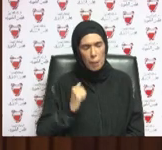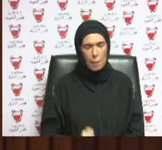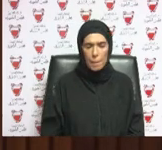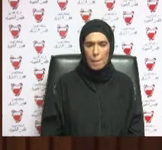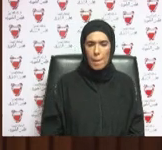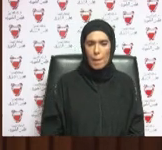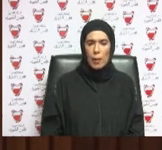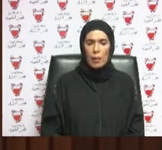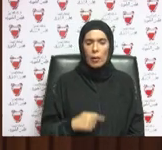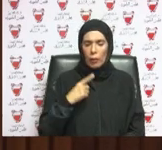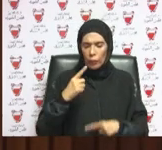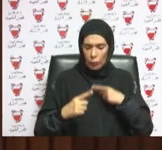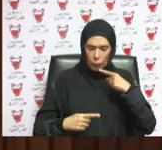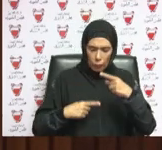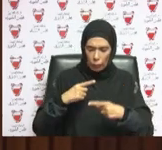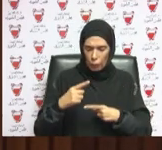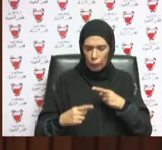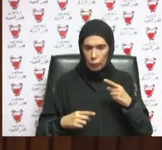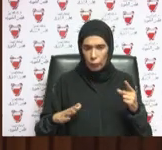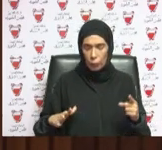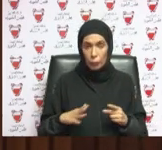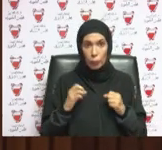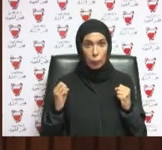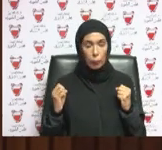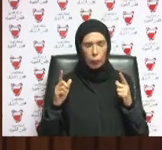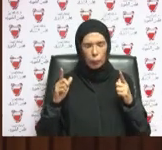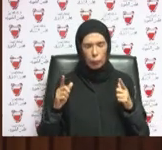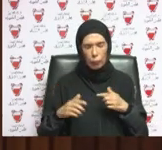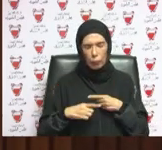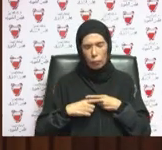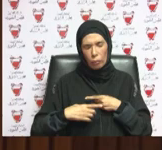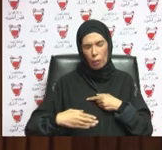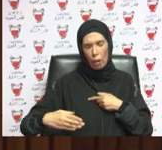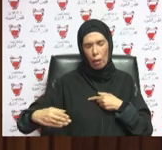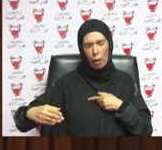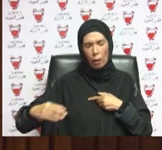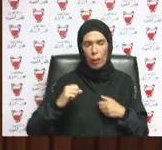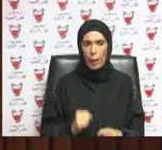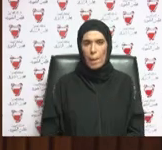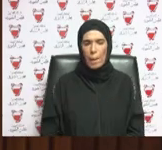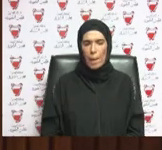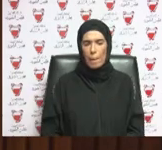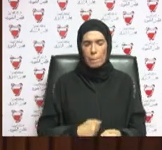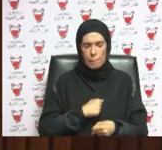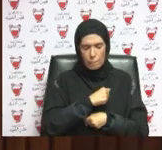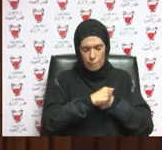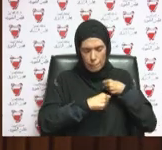لقد عشنا وما زلنا نعيش آثار صدمة فراقه المفاجئ، يعصرنا